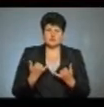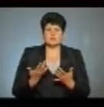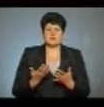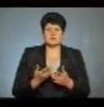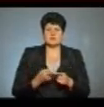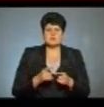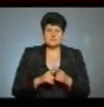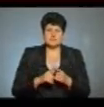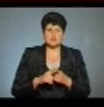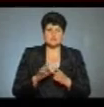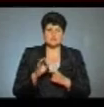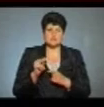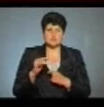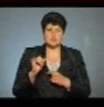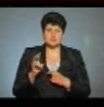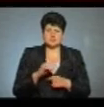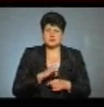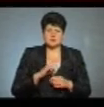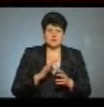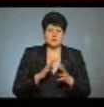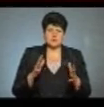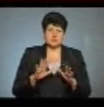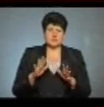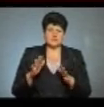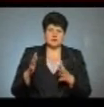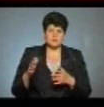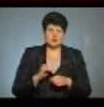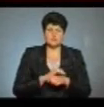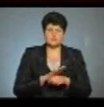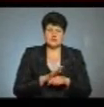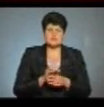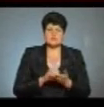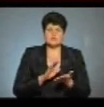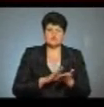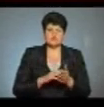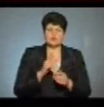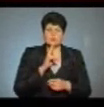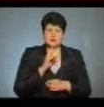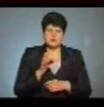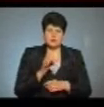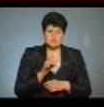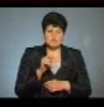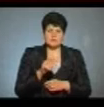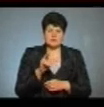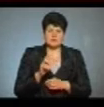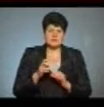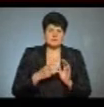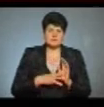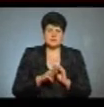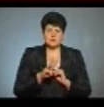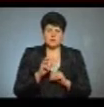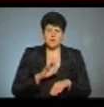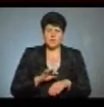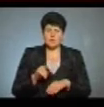За словами Оксани Чайчук, найбільше випадків коронавірусної інфекції зафіксовано у Кременецькому районі, там 283